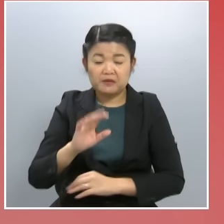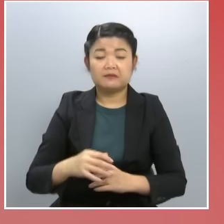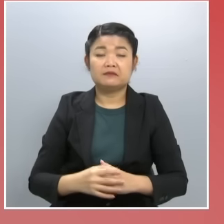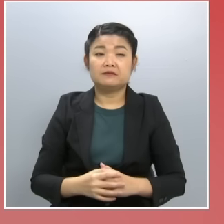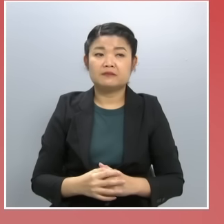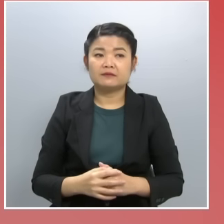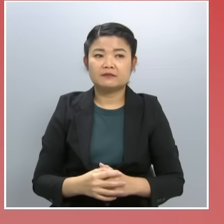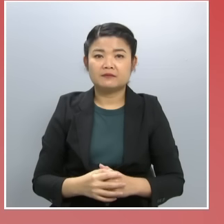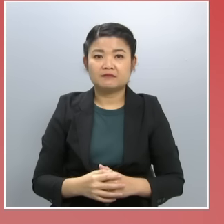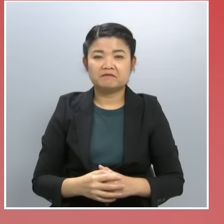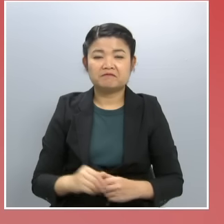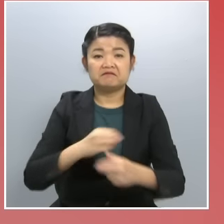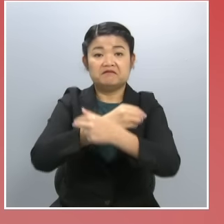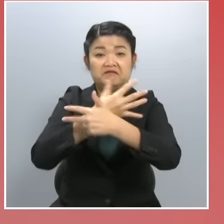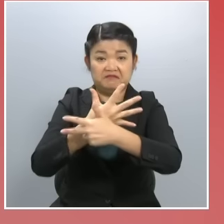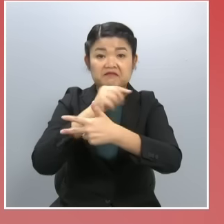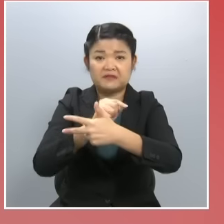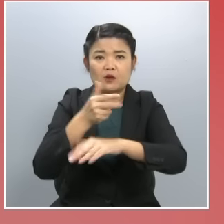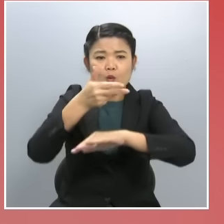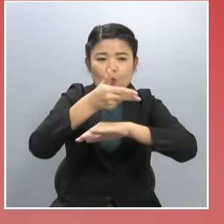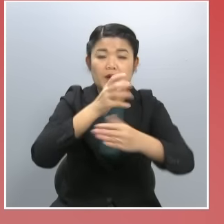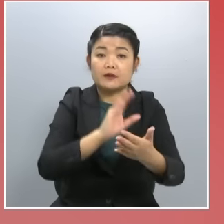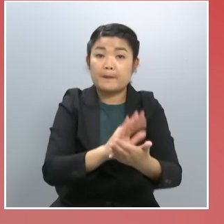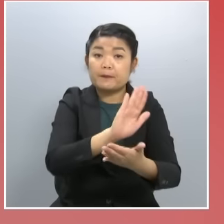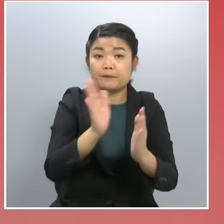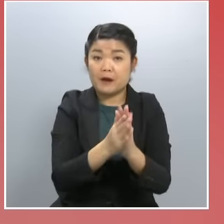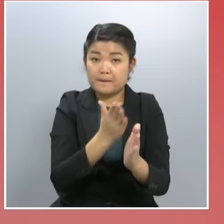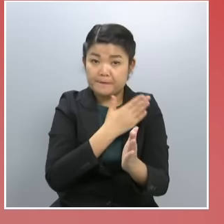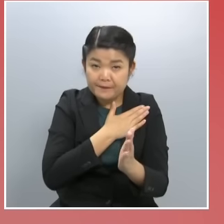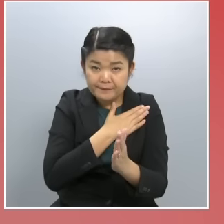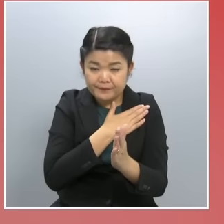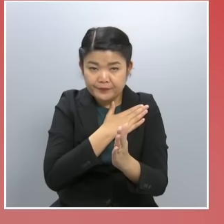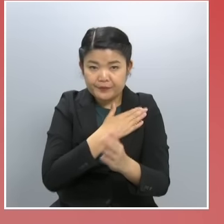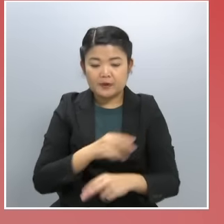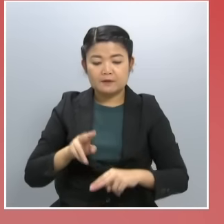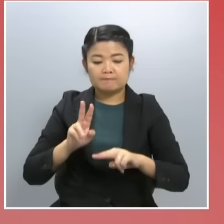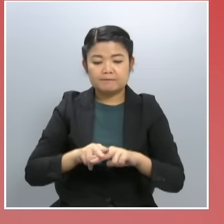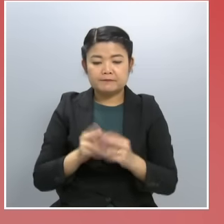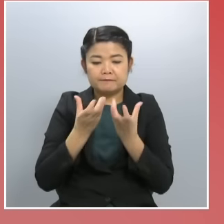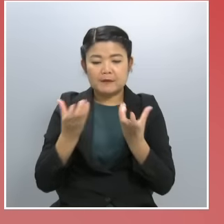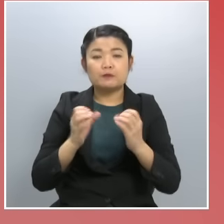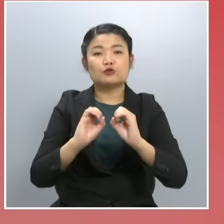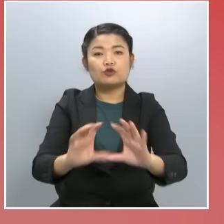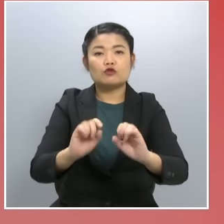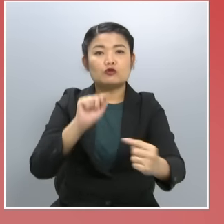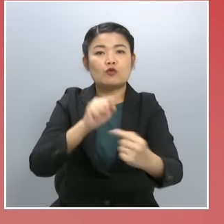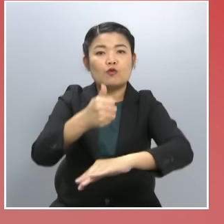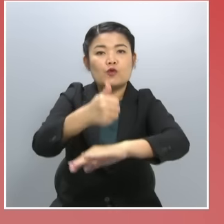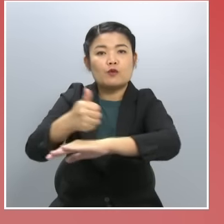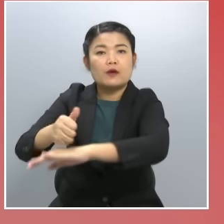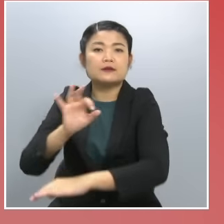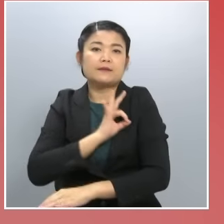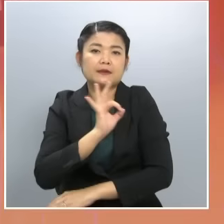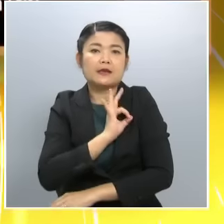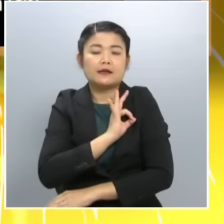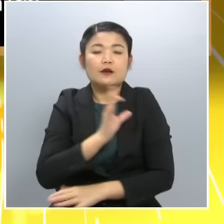ของดีไอคอนซึ่งมีคลิปของท่านวอเข้าไปเท่ให้ผู้บริหารกับสมาชิกฟังเรื่องนี้ทราบแล้ว